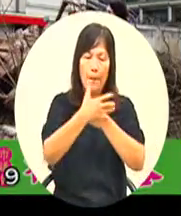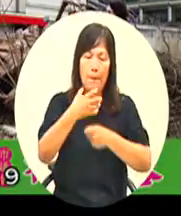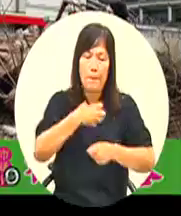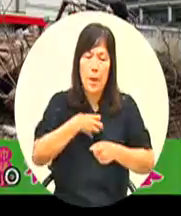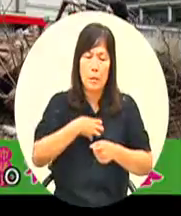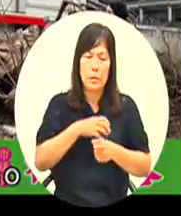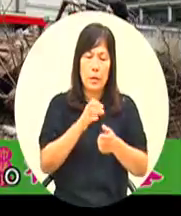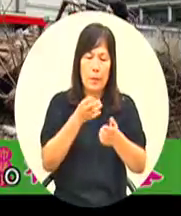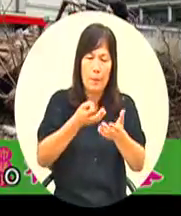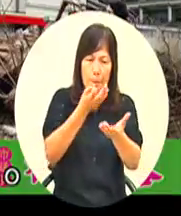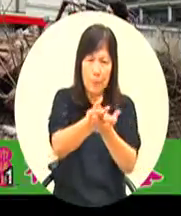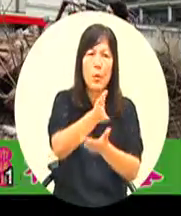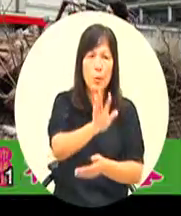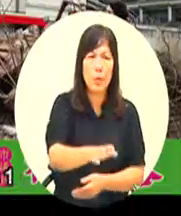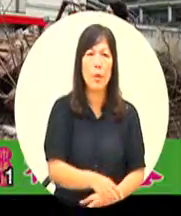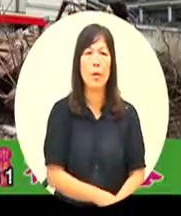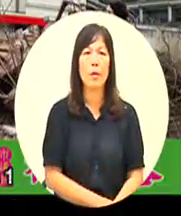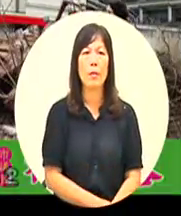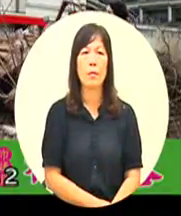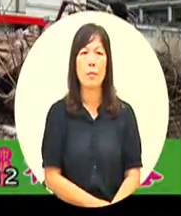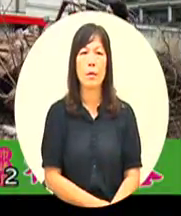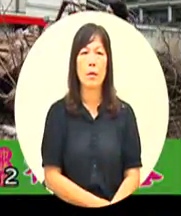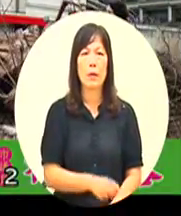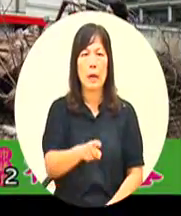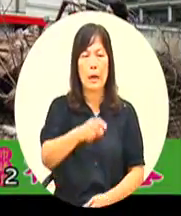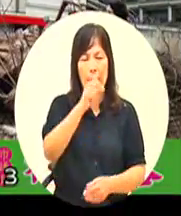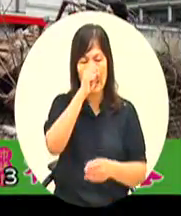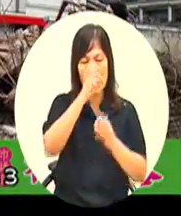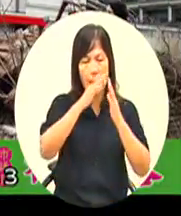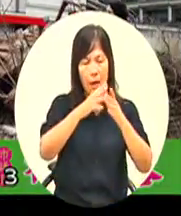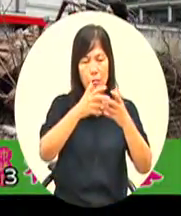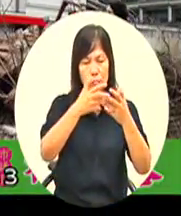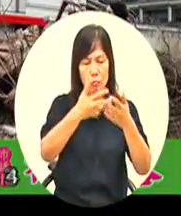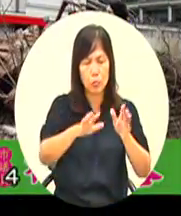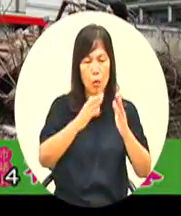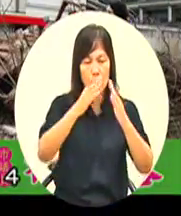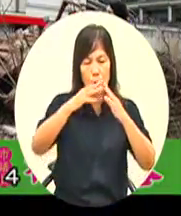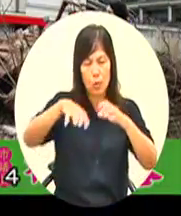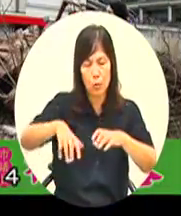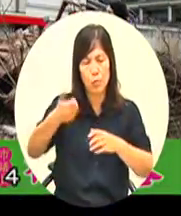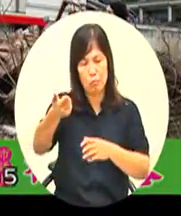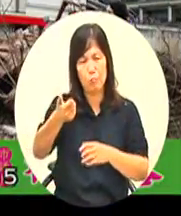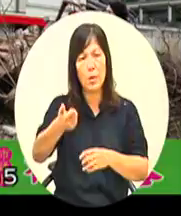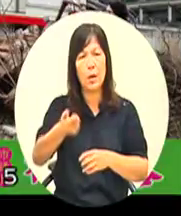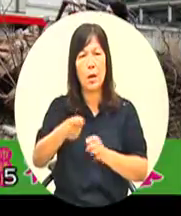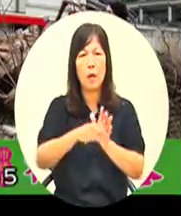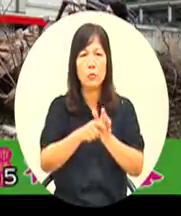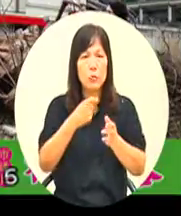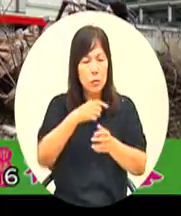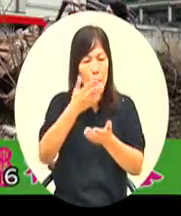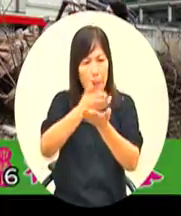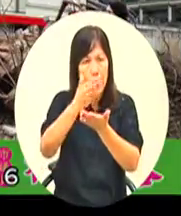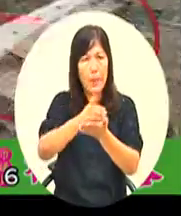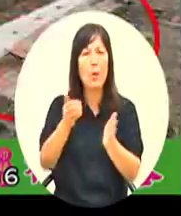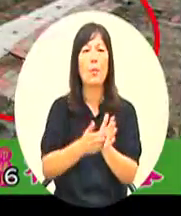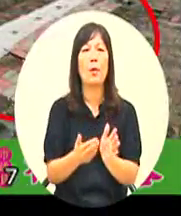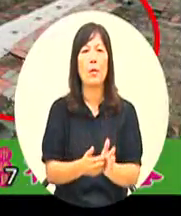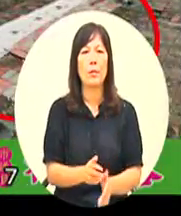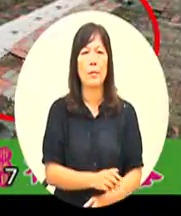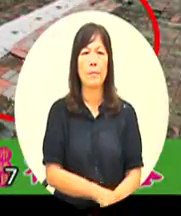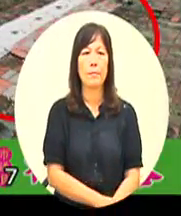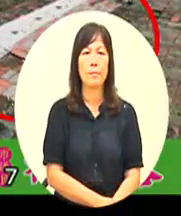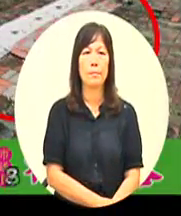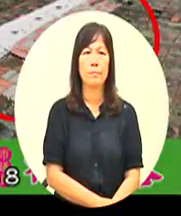多吼赔啦，吼啊，然后好事多嘛是啊好好邻居吼，啊，的可能就已经解除了了吼。